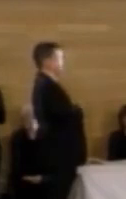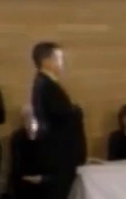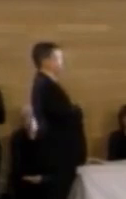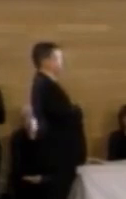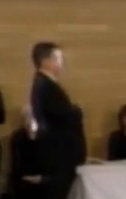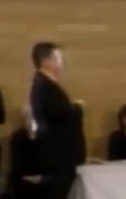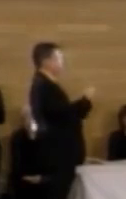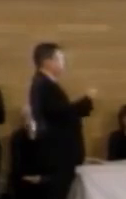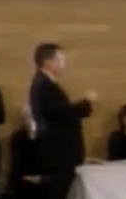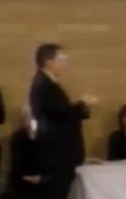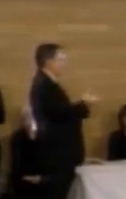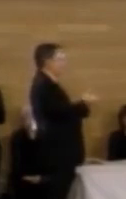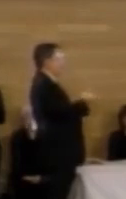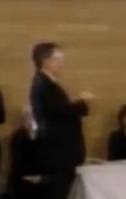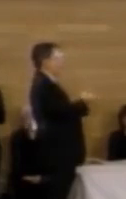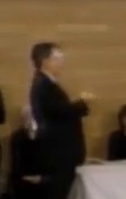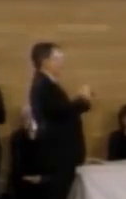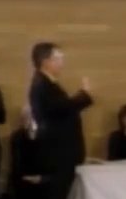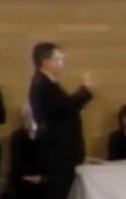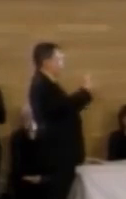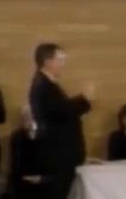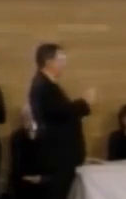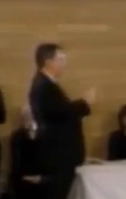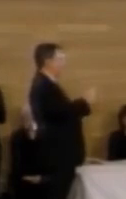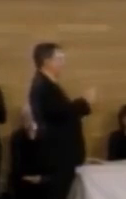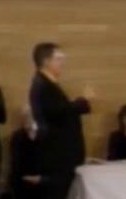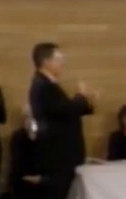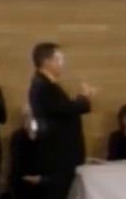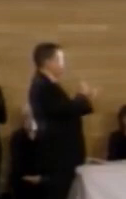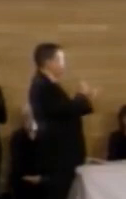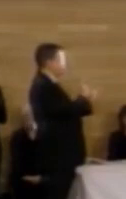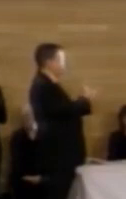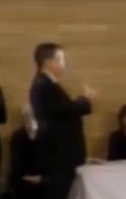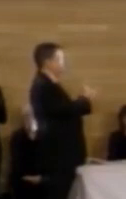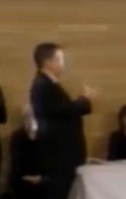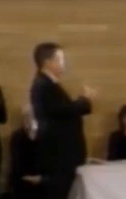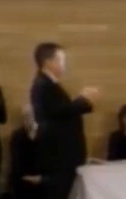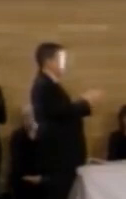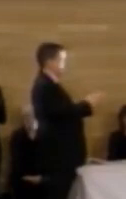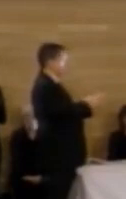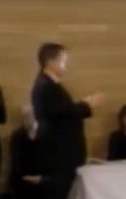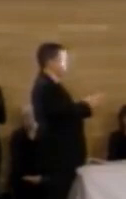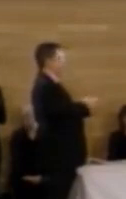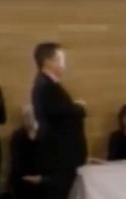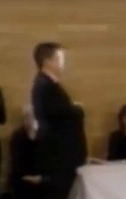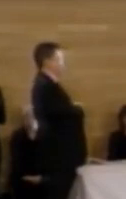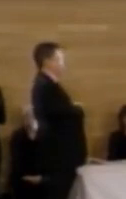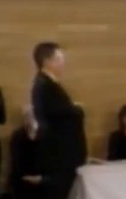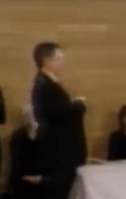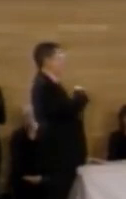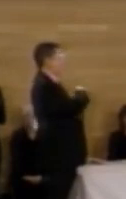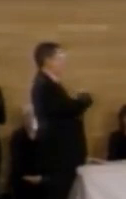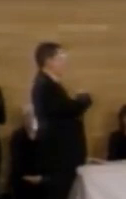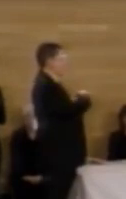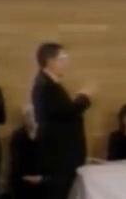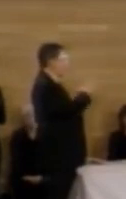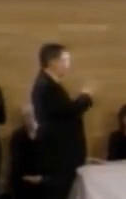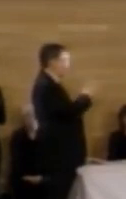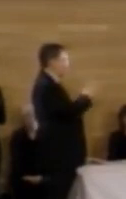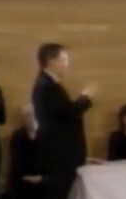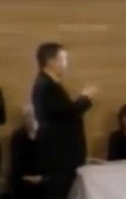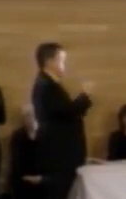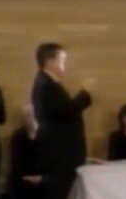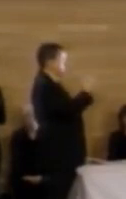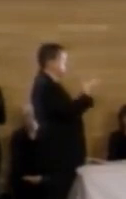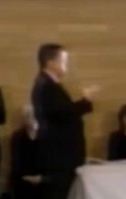残された一部の社会資本を早期に整備し、被災された皆様の心のケア、新たなコミュ